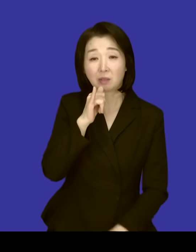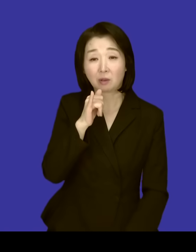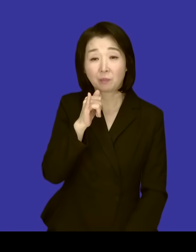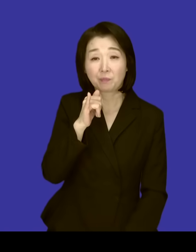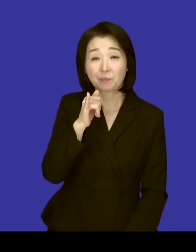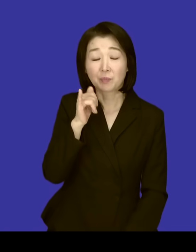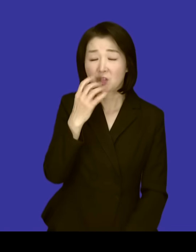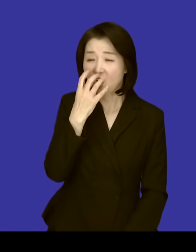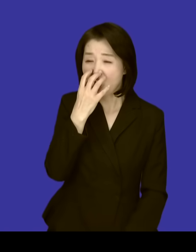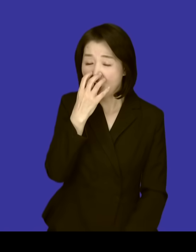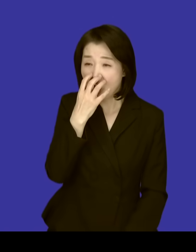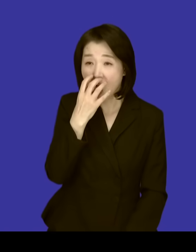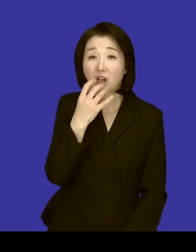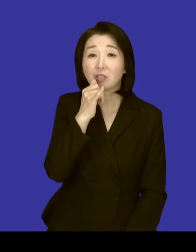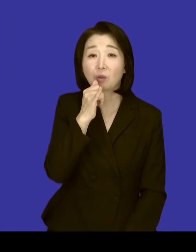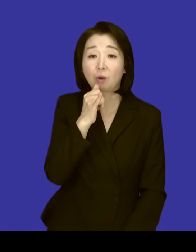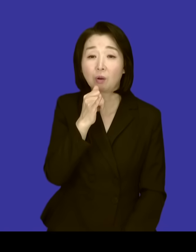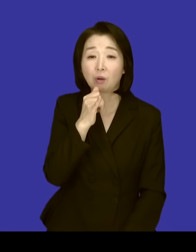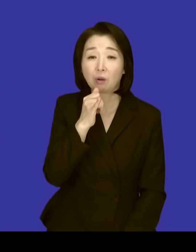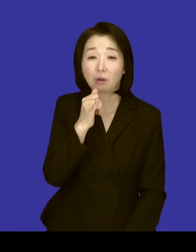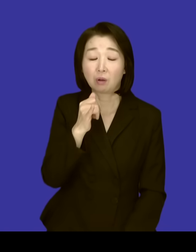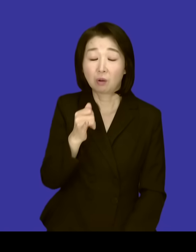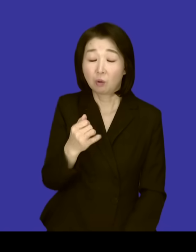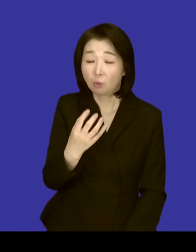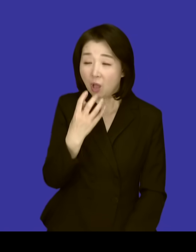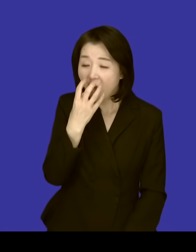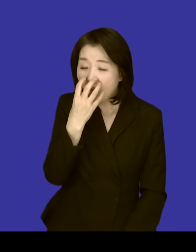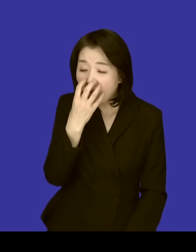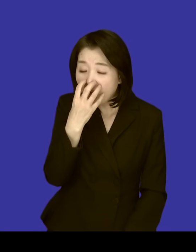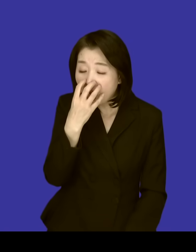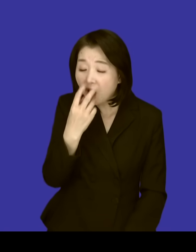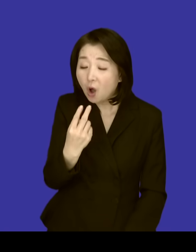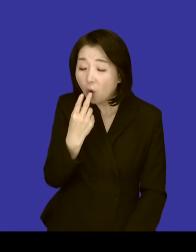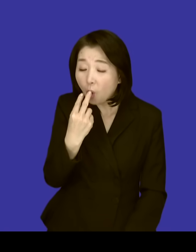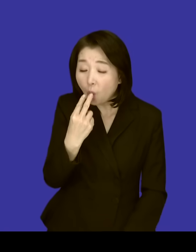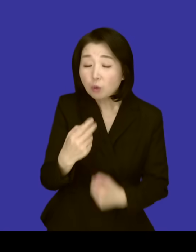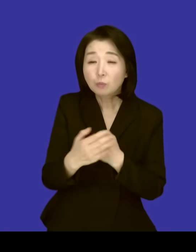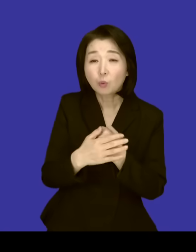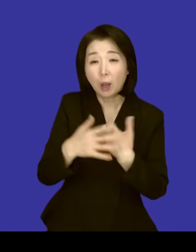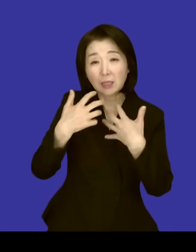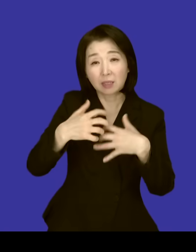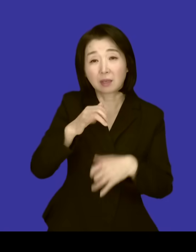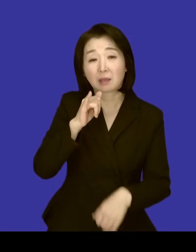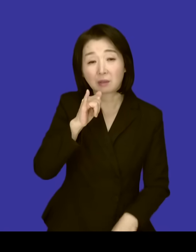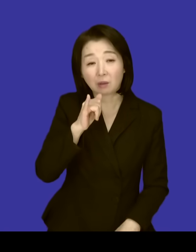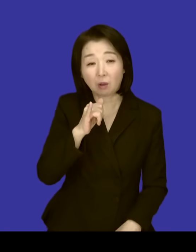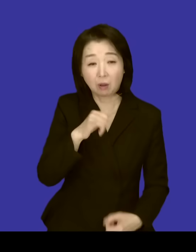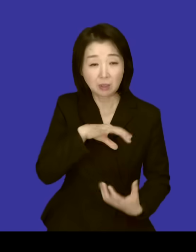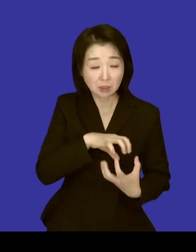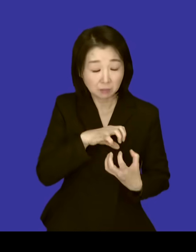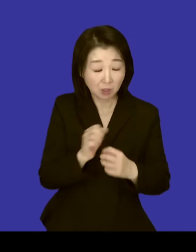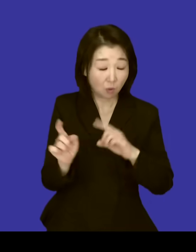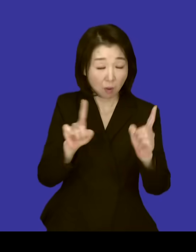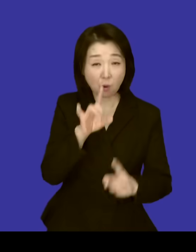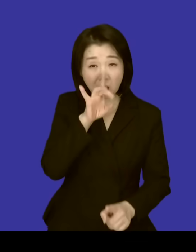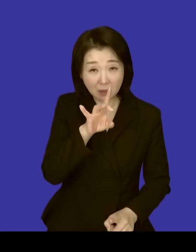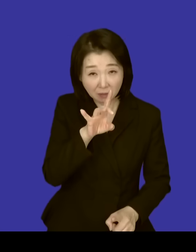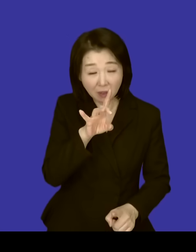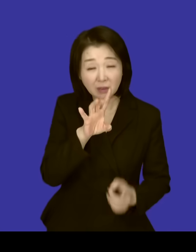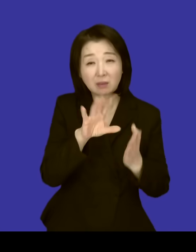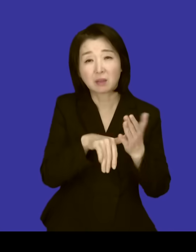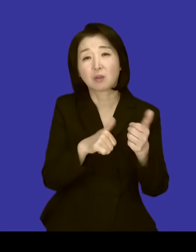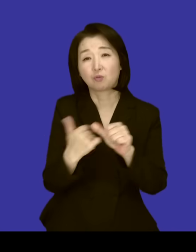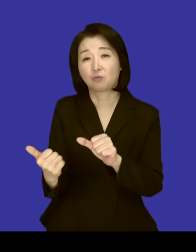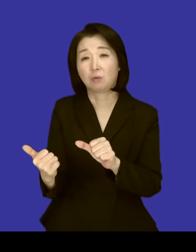에크모라고 하고 이제 에크모나 인공호흡기를 하고 있음에도 불구하고 점점 심장 기능이 회복이 안 되면 그대로 사망하시게 되거든요.